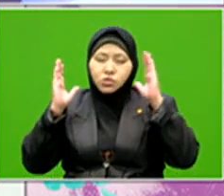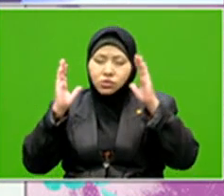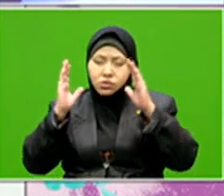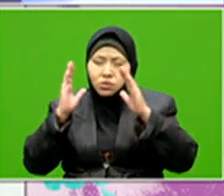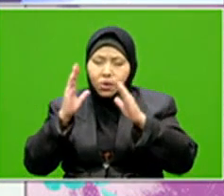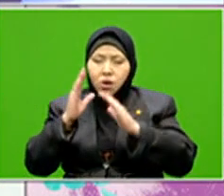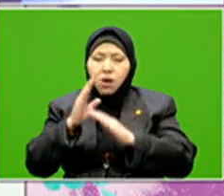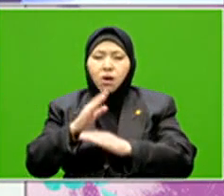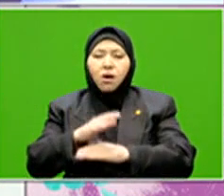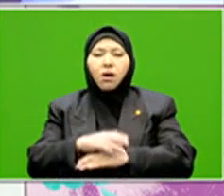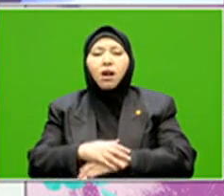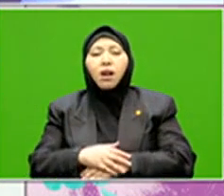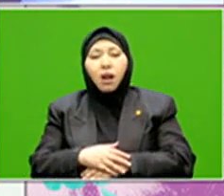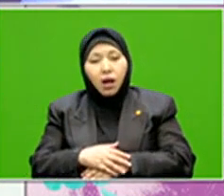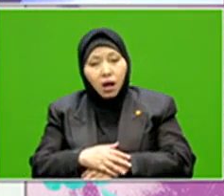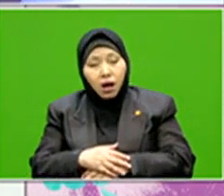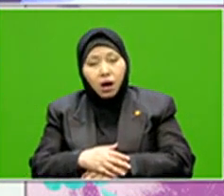طرفي